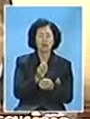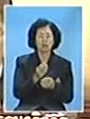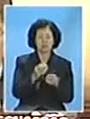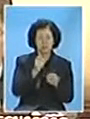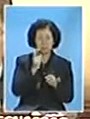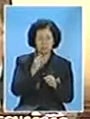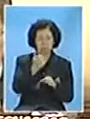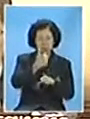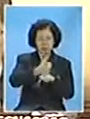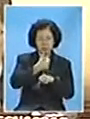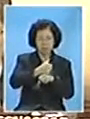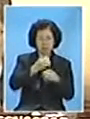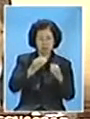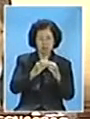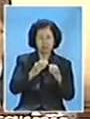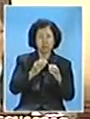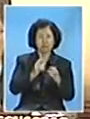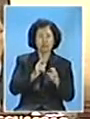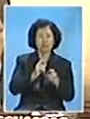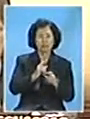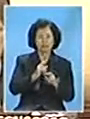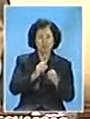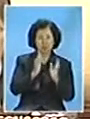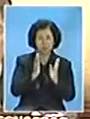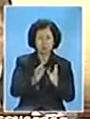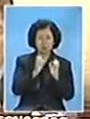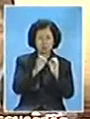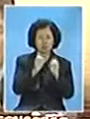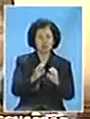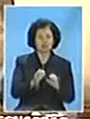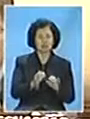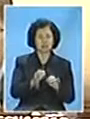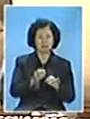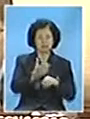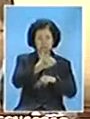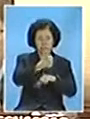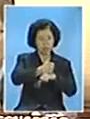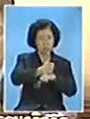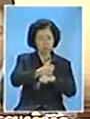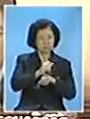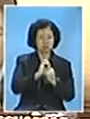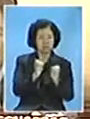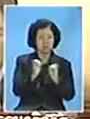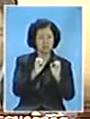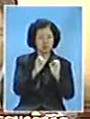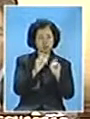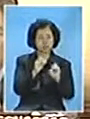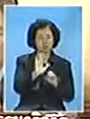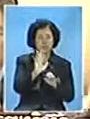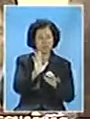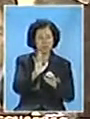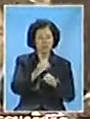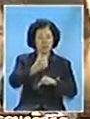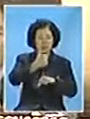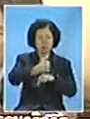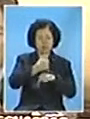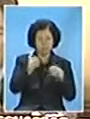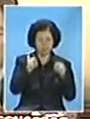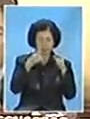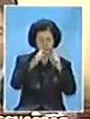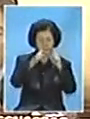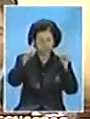คณะบดีคณะนี้แต่ที่สอนเนี่ยก็เป็นผู้มีประกอบอาชีพแต่คณะบดีนี่ไม่มีนะเพราะงั้นถ้าคณะบดีมีใบประกอบวิ